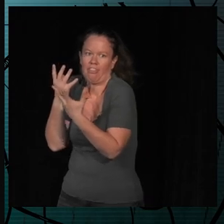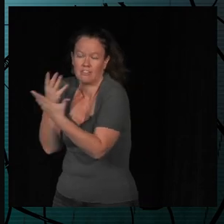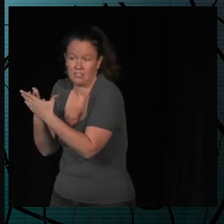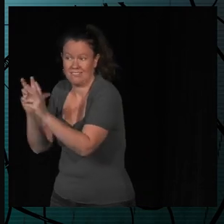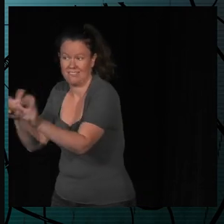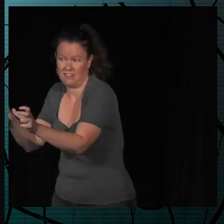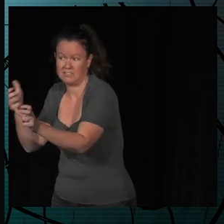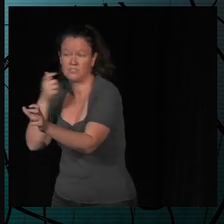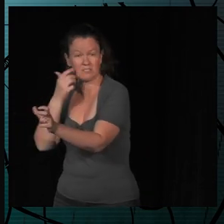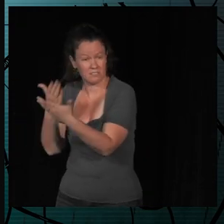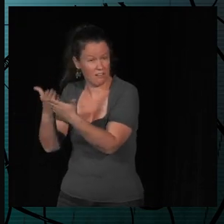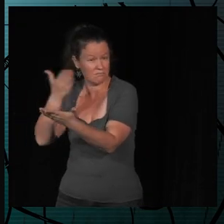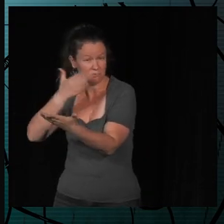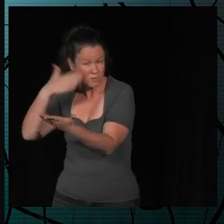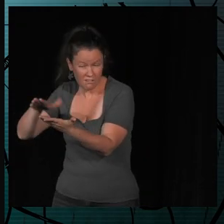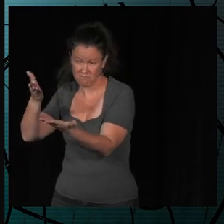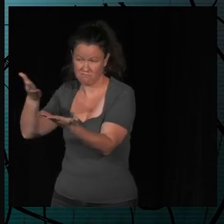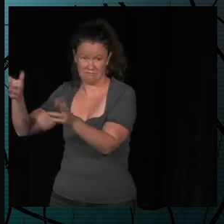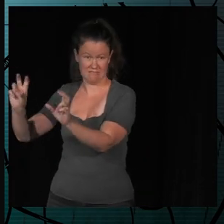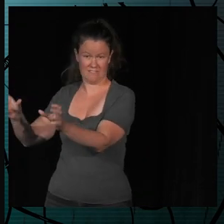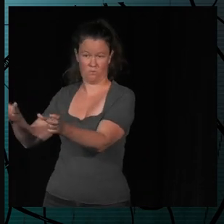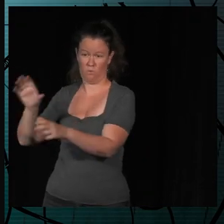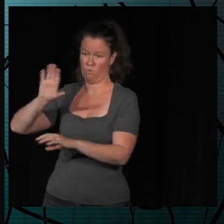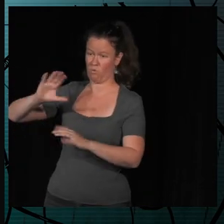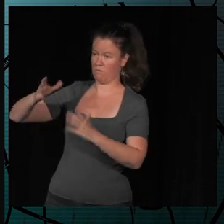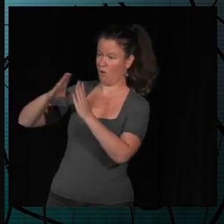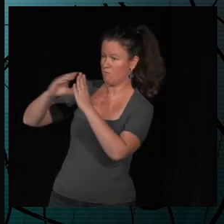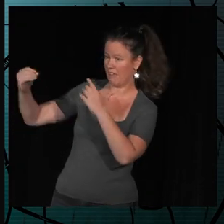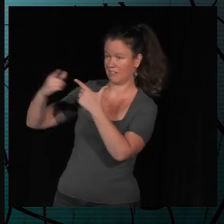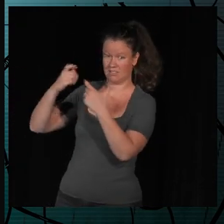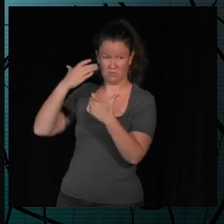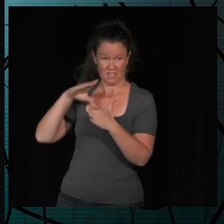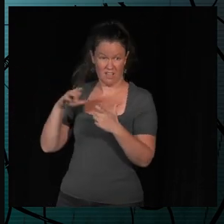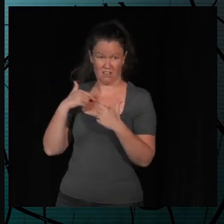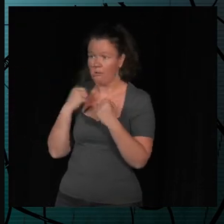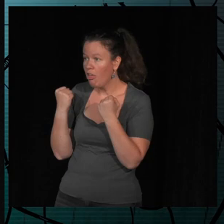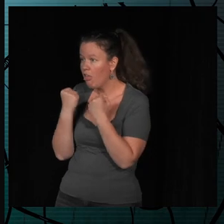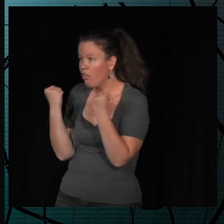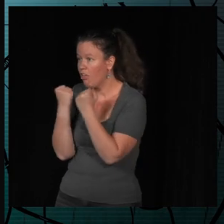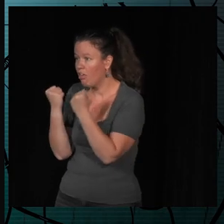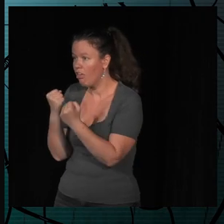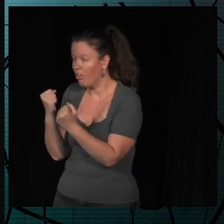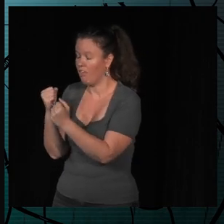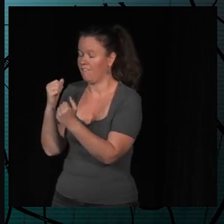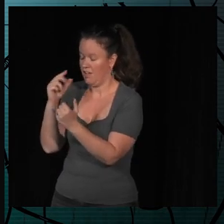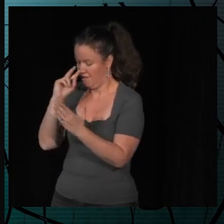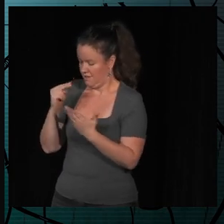on le sait comment ça fonctionne à peu près et finalement il y a un moment on dit ok bon je vais arrêter parce que c'est pas quelque chose d'interactif et